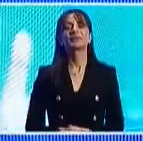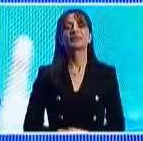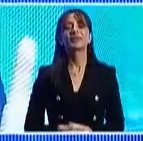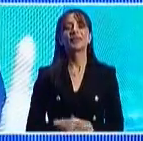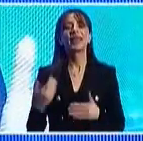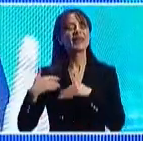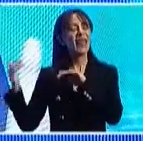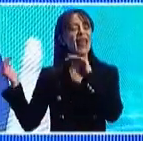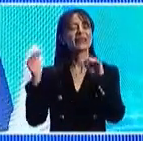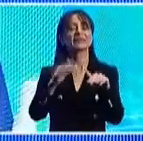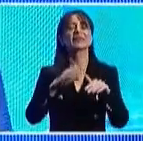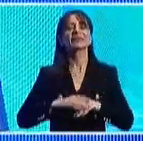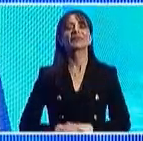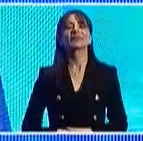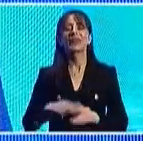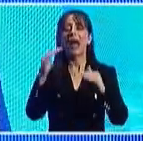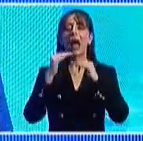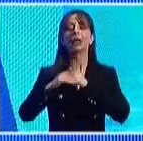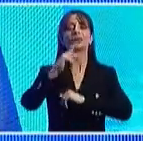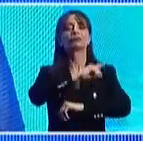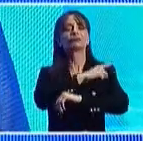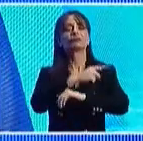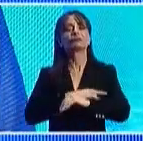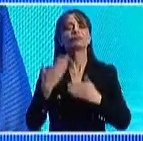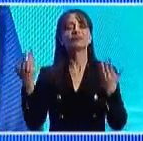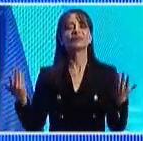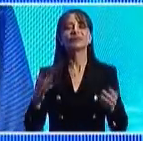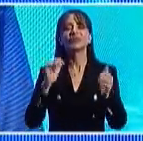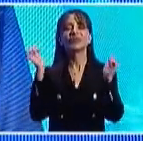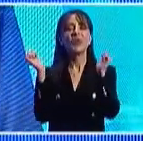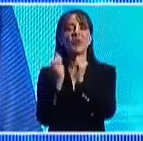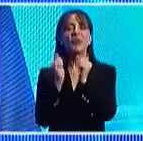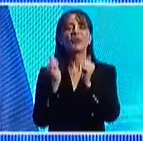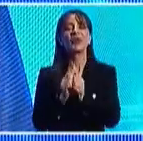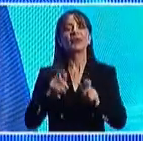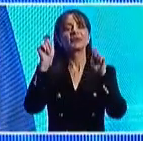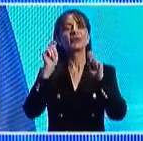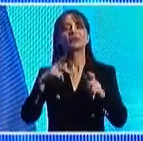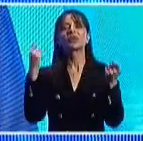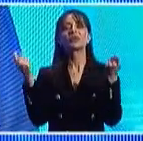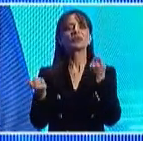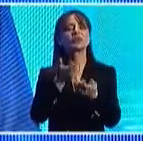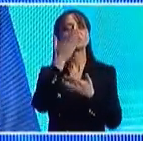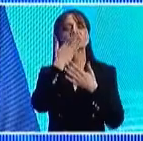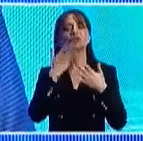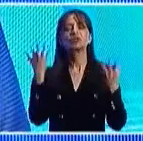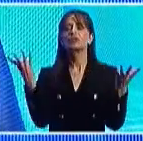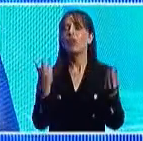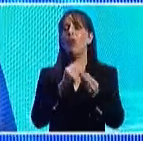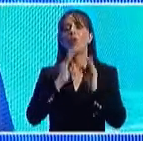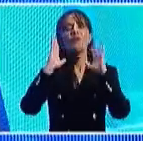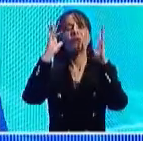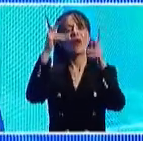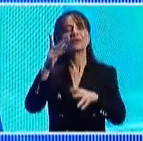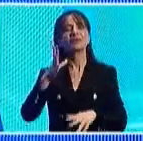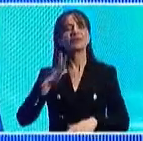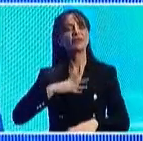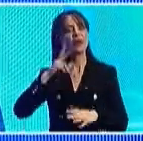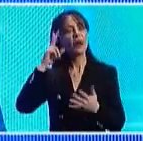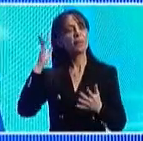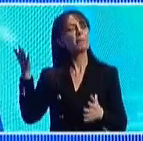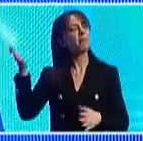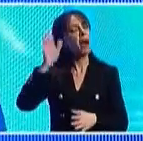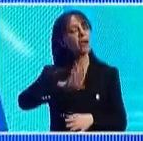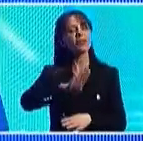geliyoruz halkın gücüyle, yapılacak iş çok ve emin olun başka